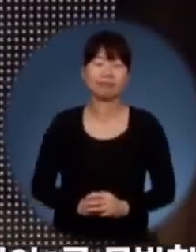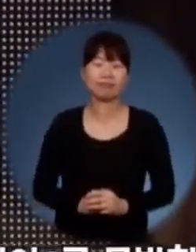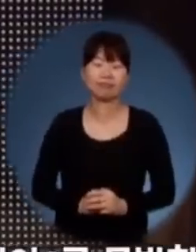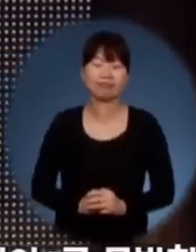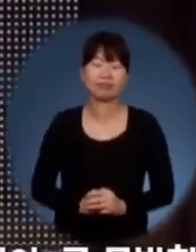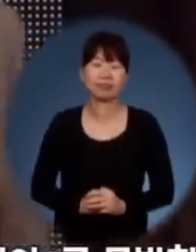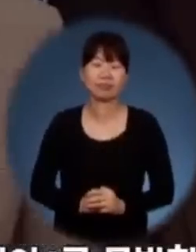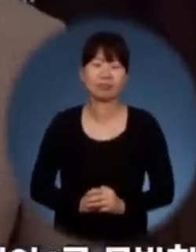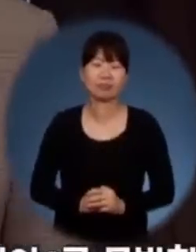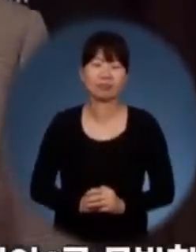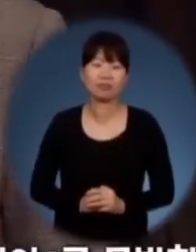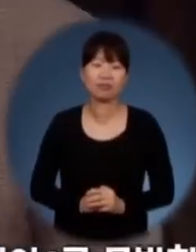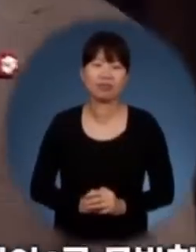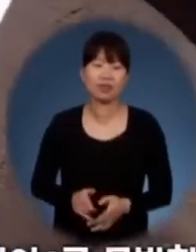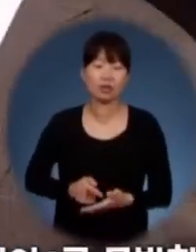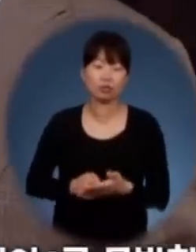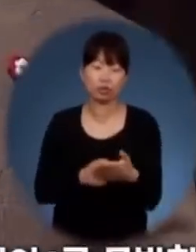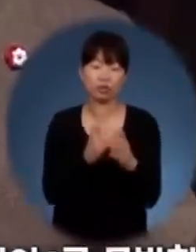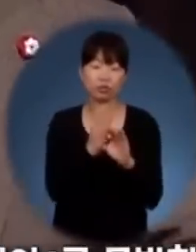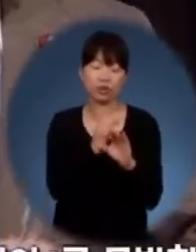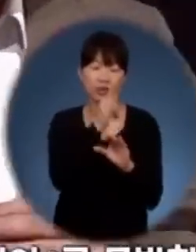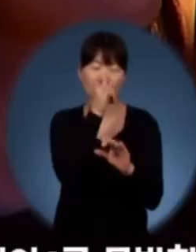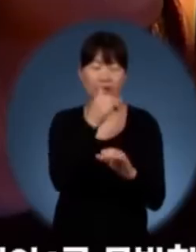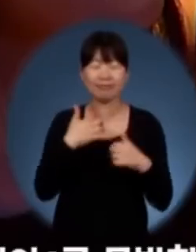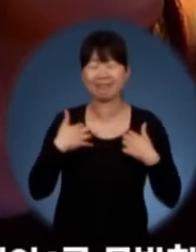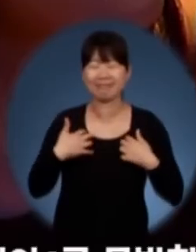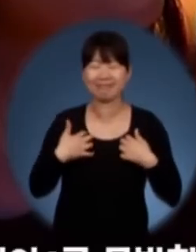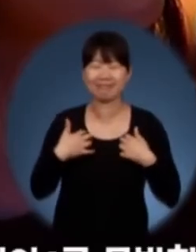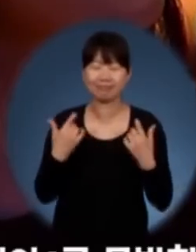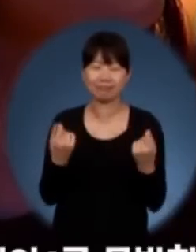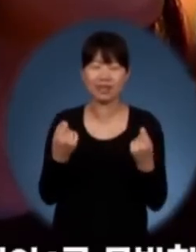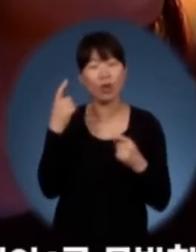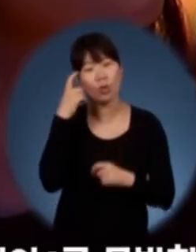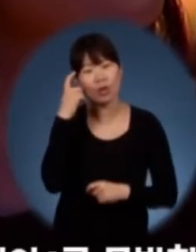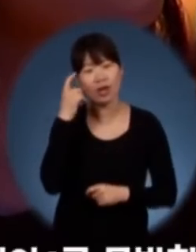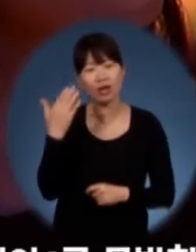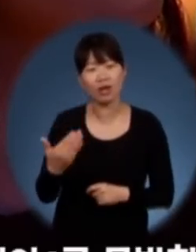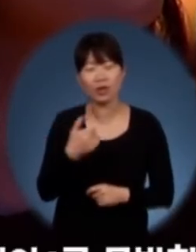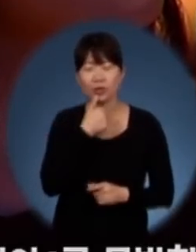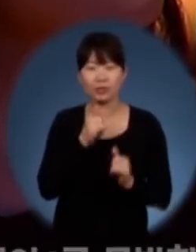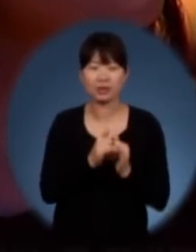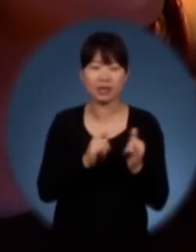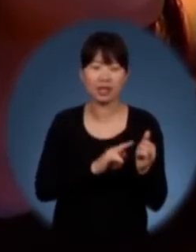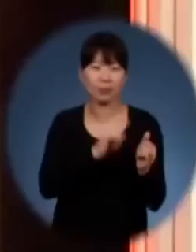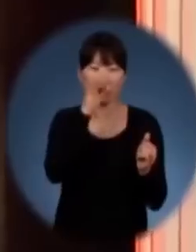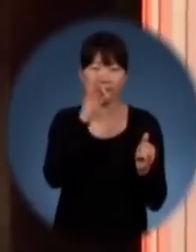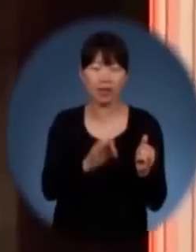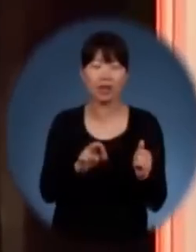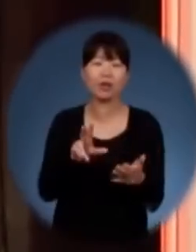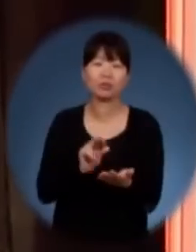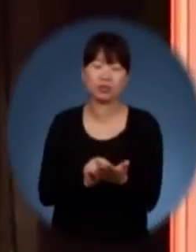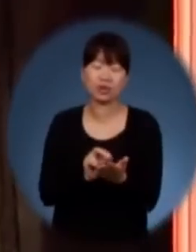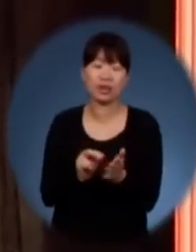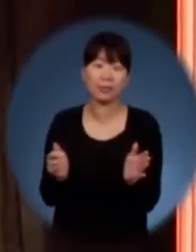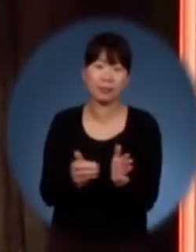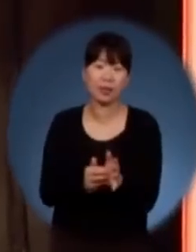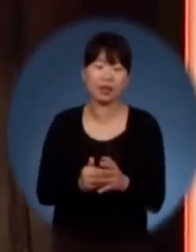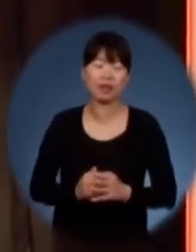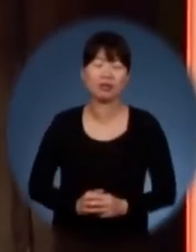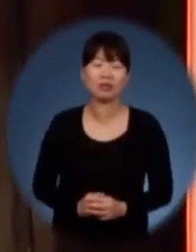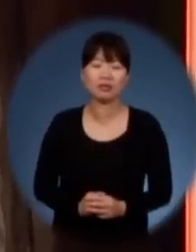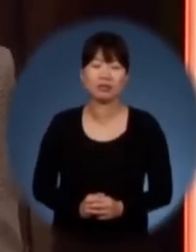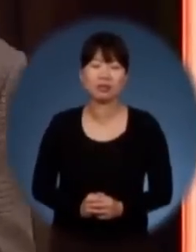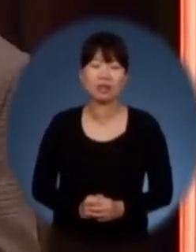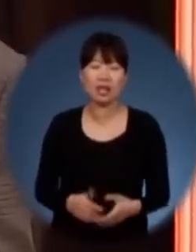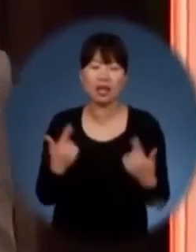건국되었다라고 주장을 펼치고 있습니다 참 흥미롭죠 왜 그랬을까요 로마 사람들이 볼 때 그리스가 문제였어요 예 문제였다고